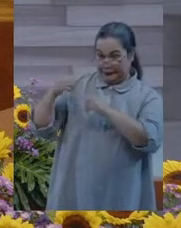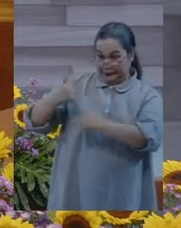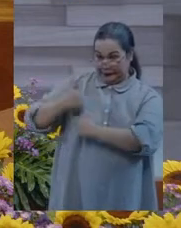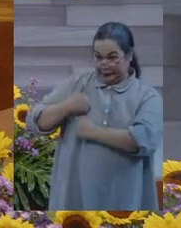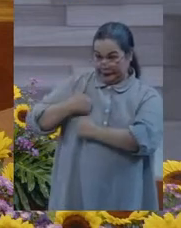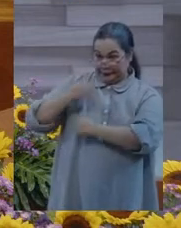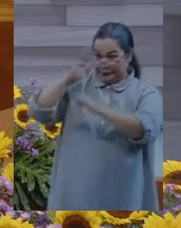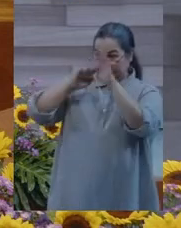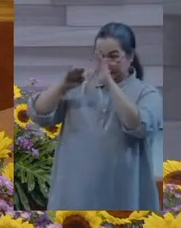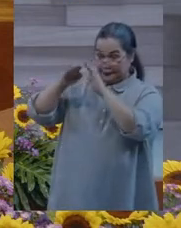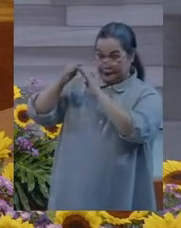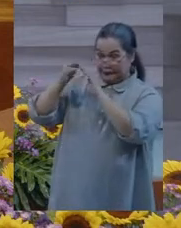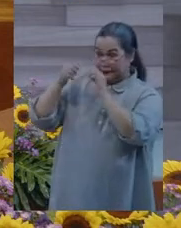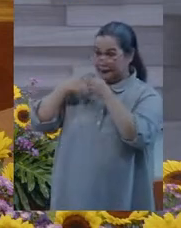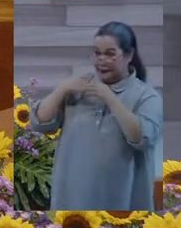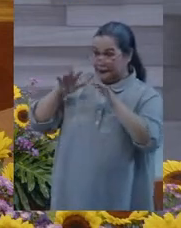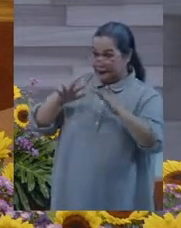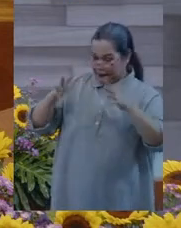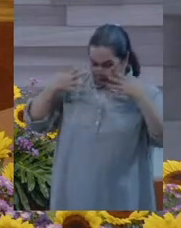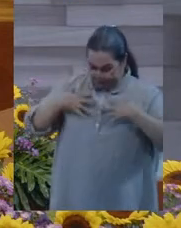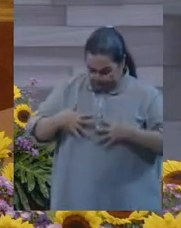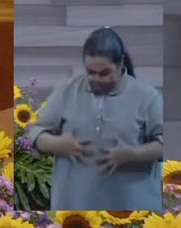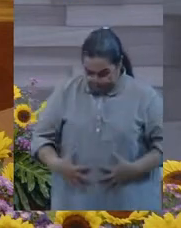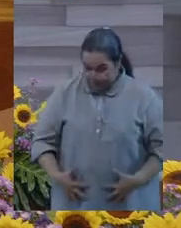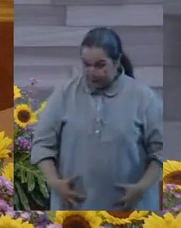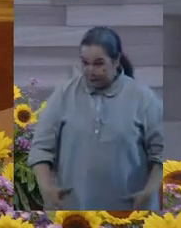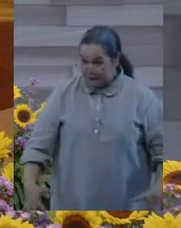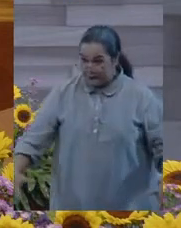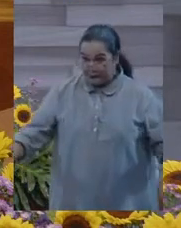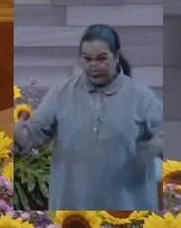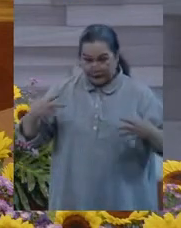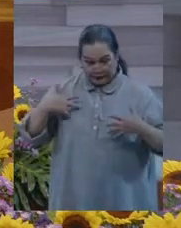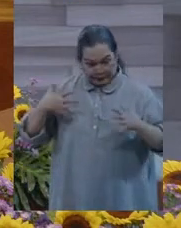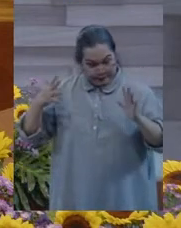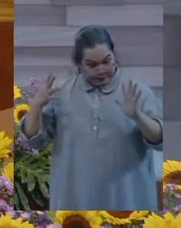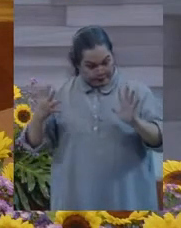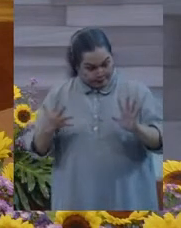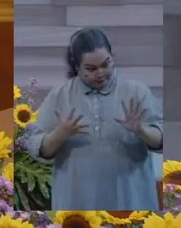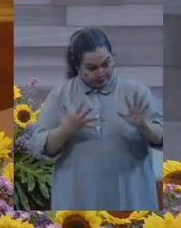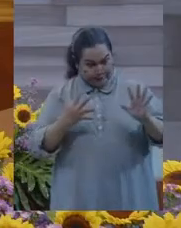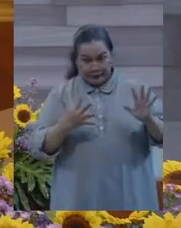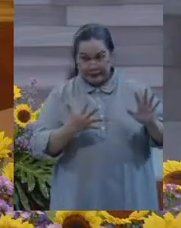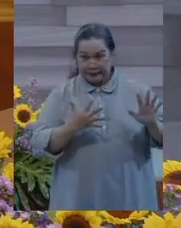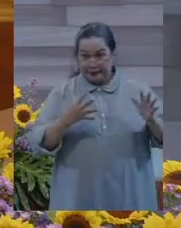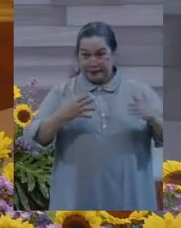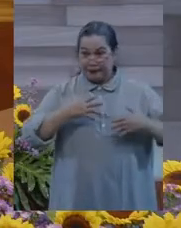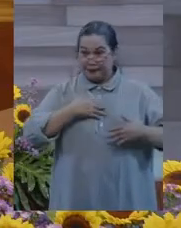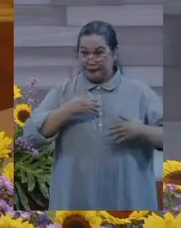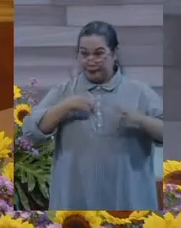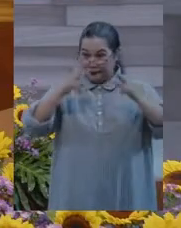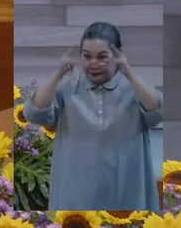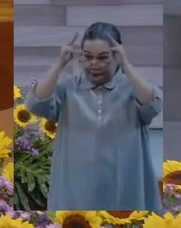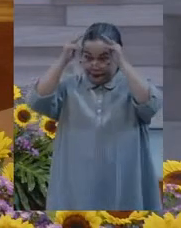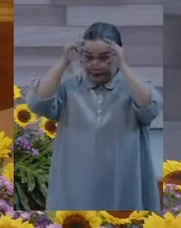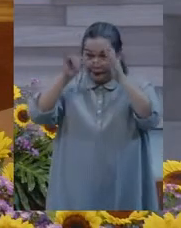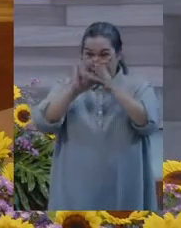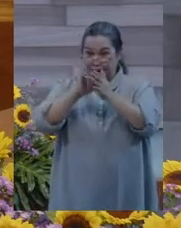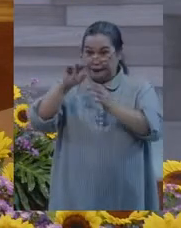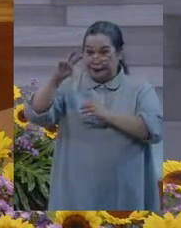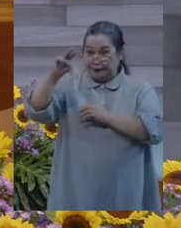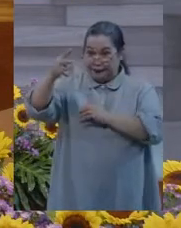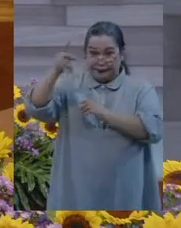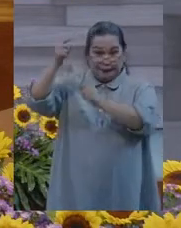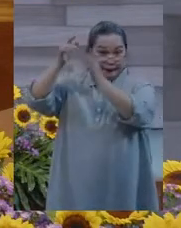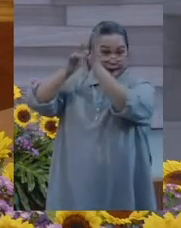of heaven, arrayed in fine linen, white and pure, were following him on white horses. Ito ang record ng second coming